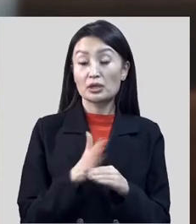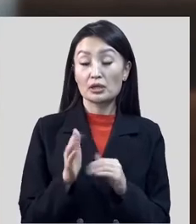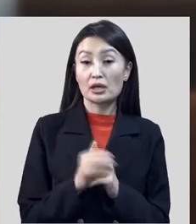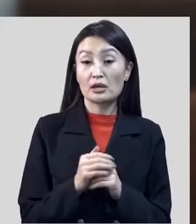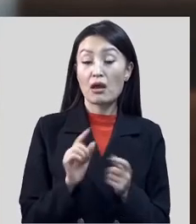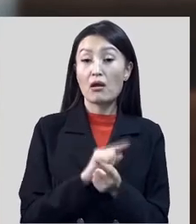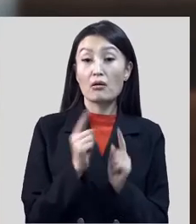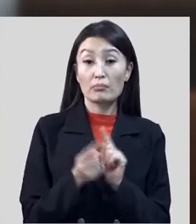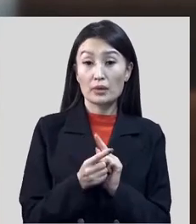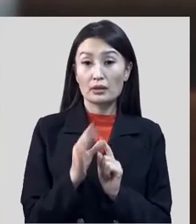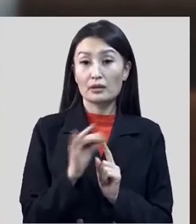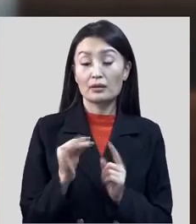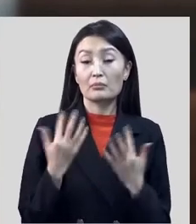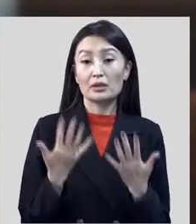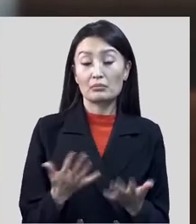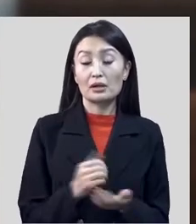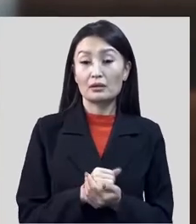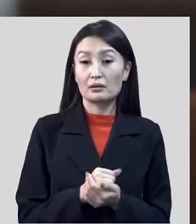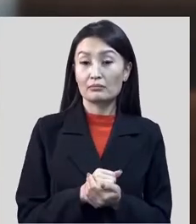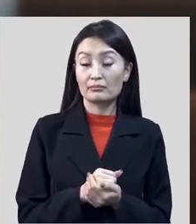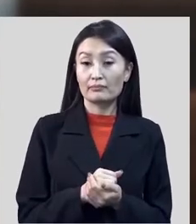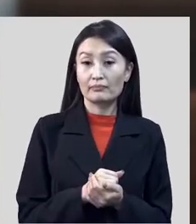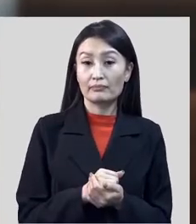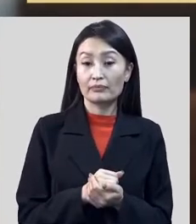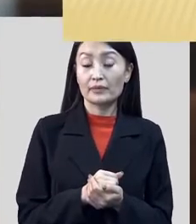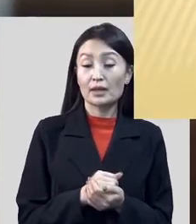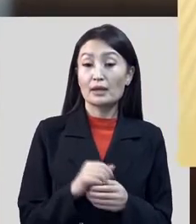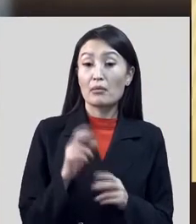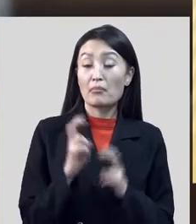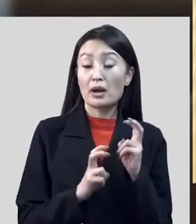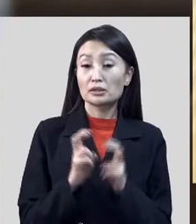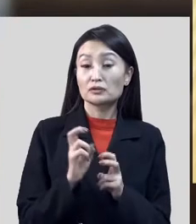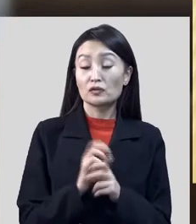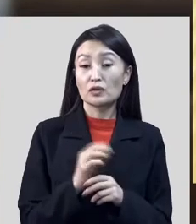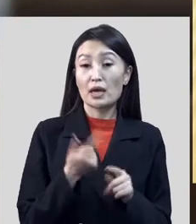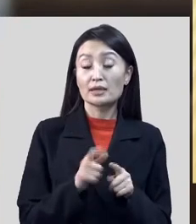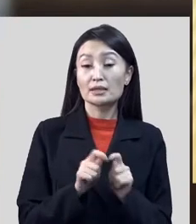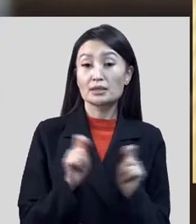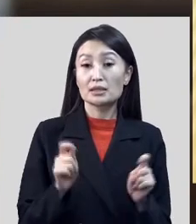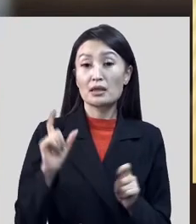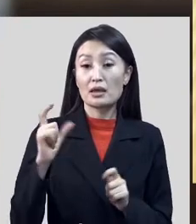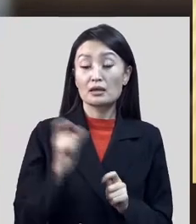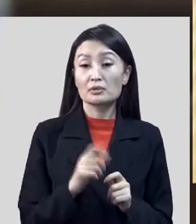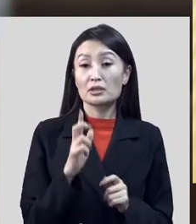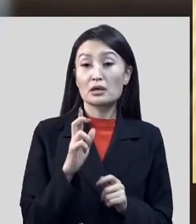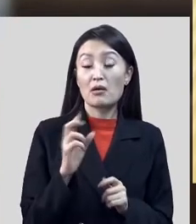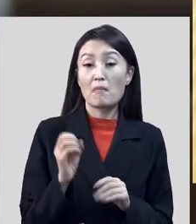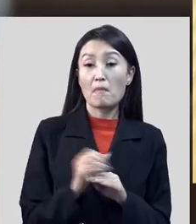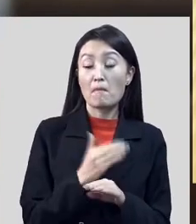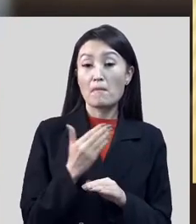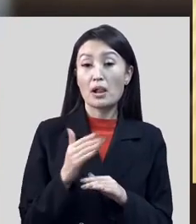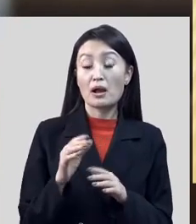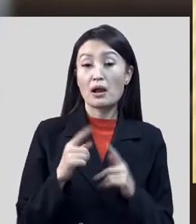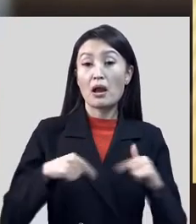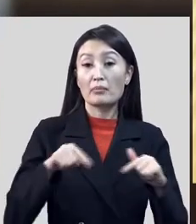обмен и потребление производства это процесс создания экономических благ то есть